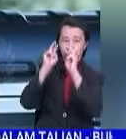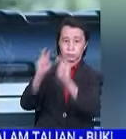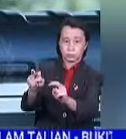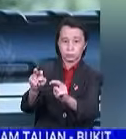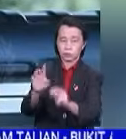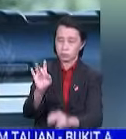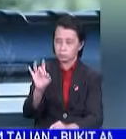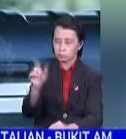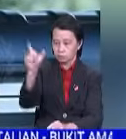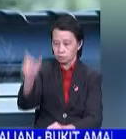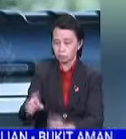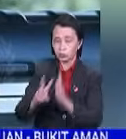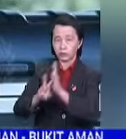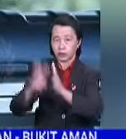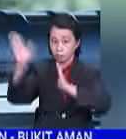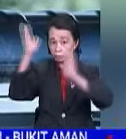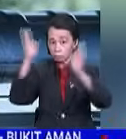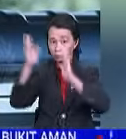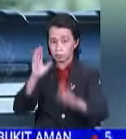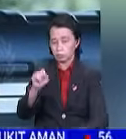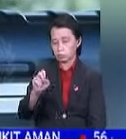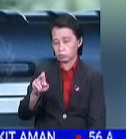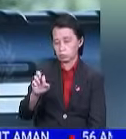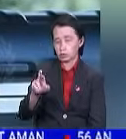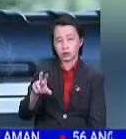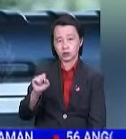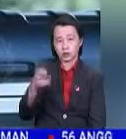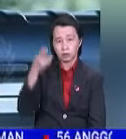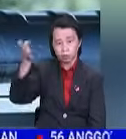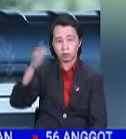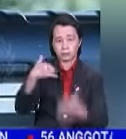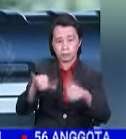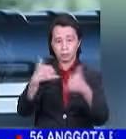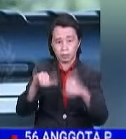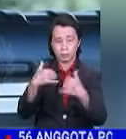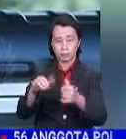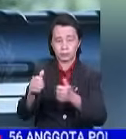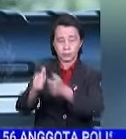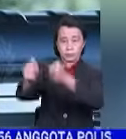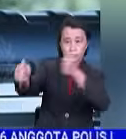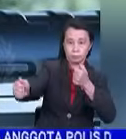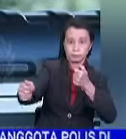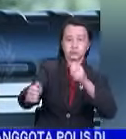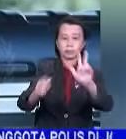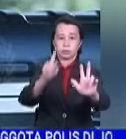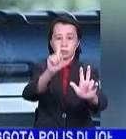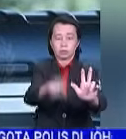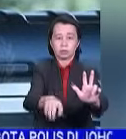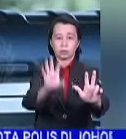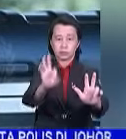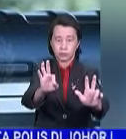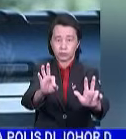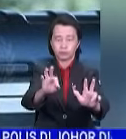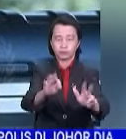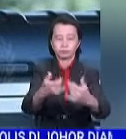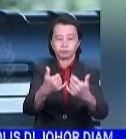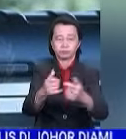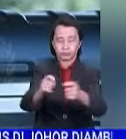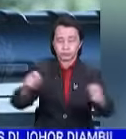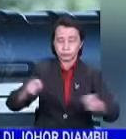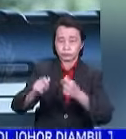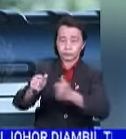seorang lagi wakil negara assures akan turun bersih dalam acara Rich faded 3 September ini di lapangan